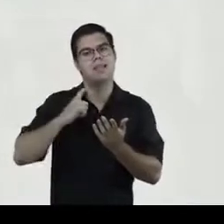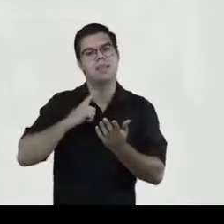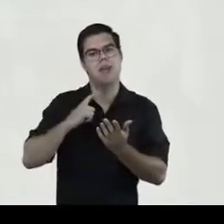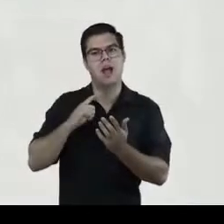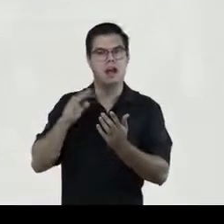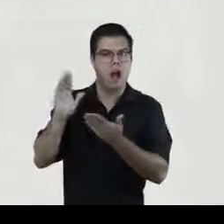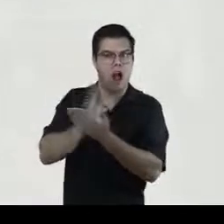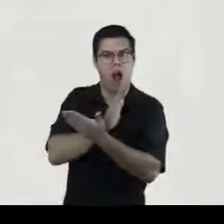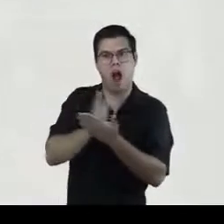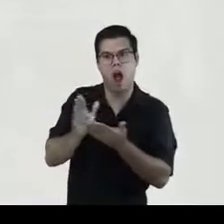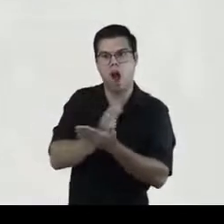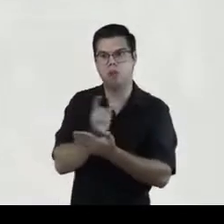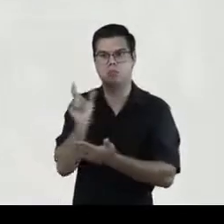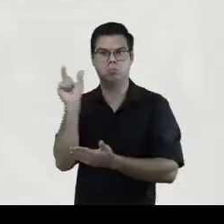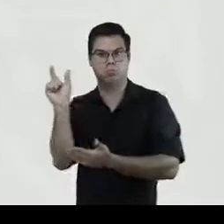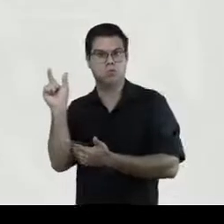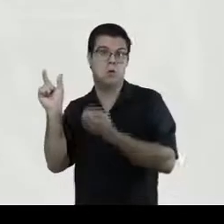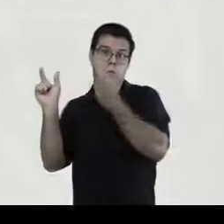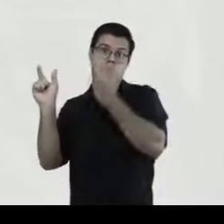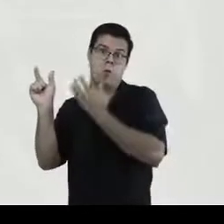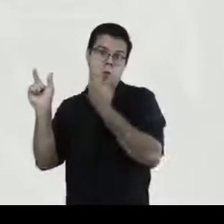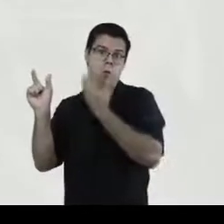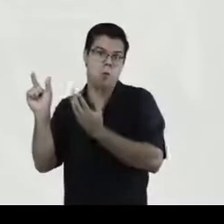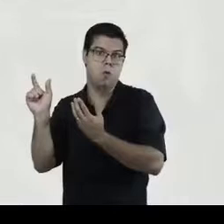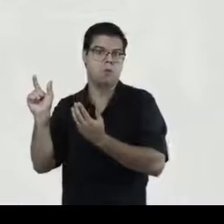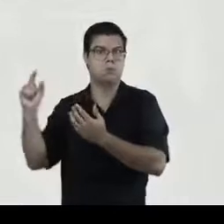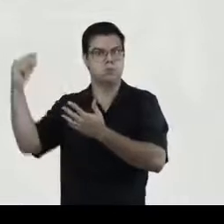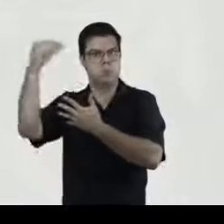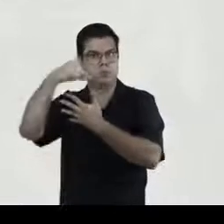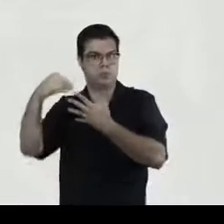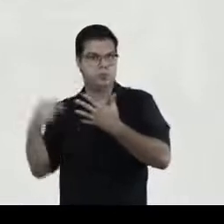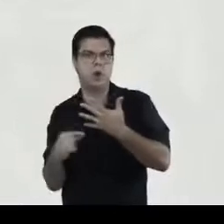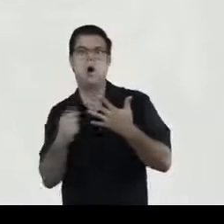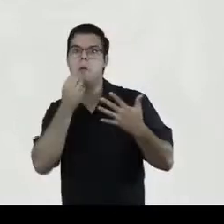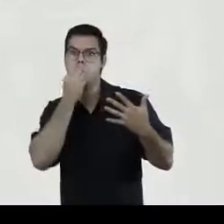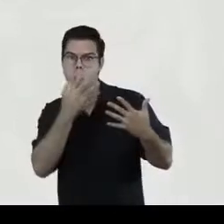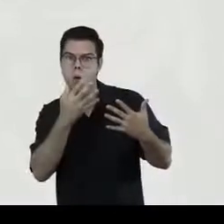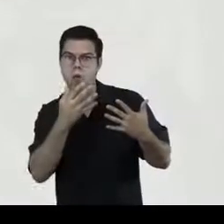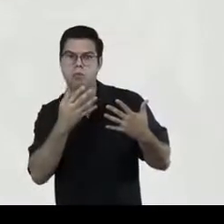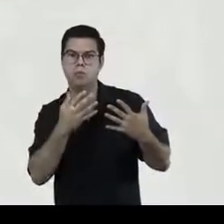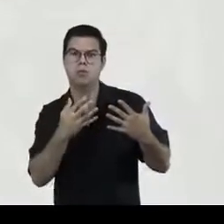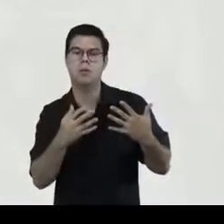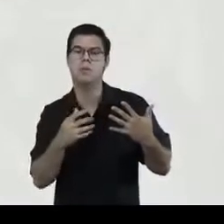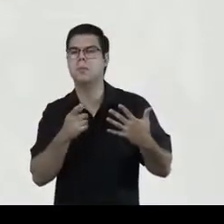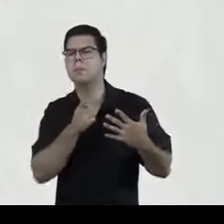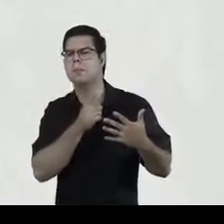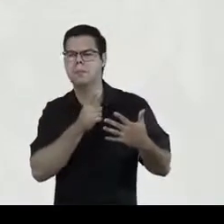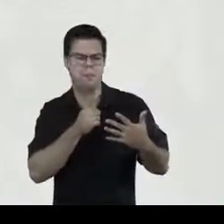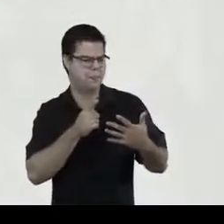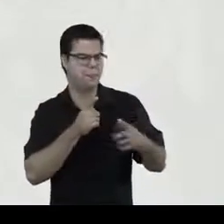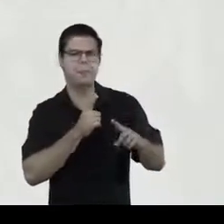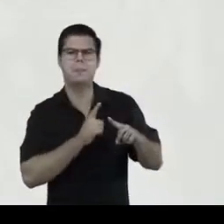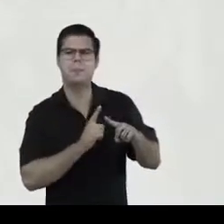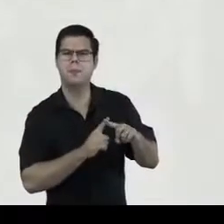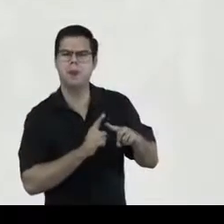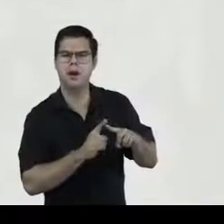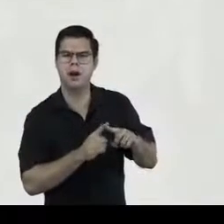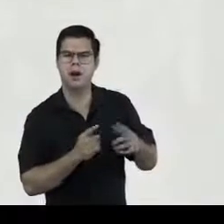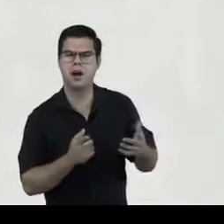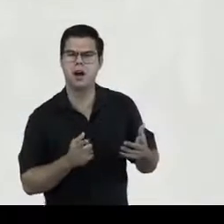vergleichsweise langsam. Schnell und langsam in der Forschung sind immer relative Begriffe. Aber